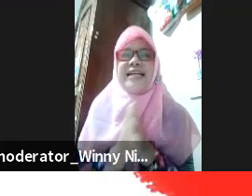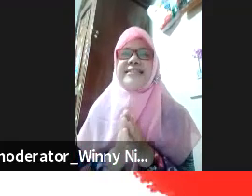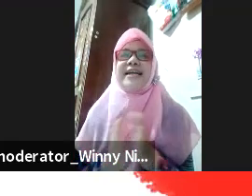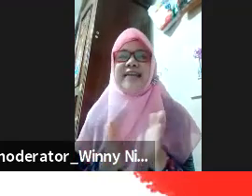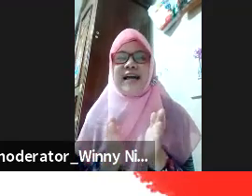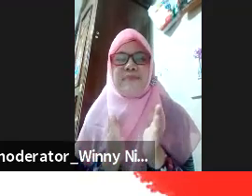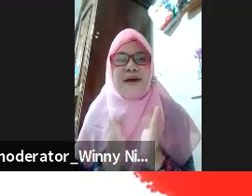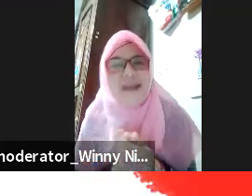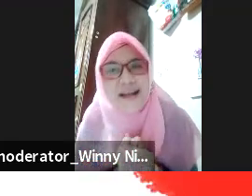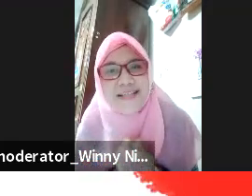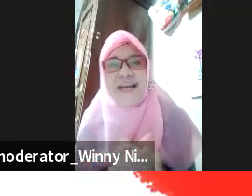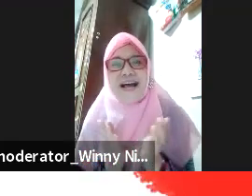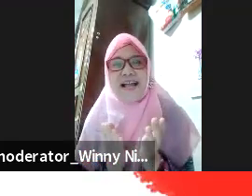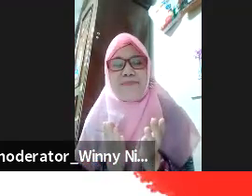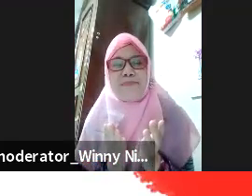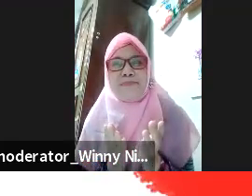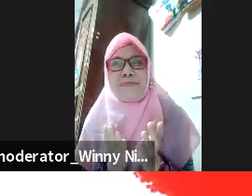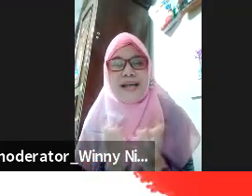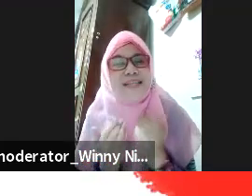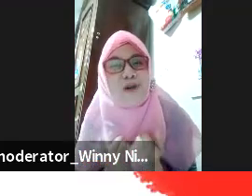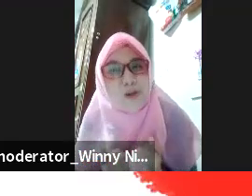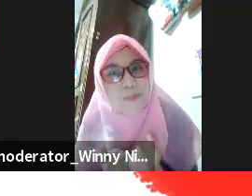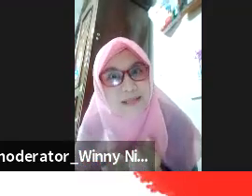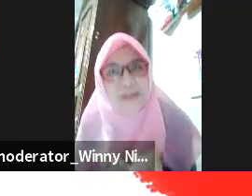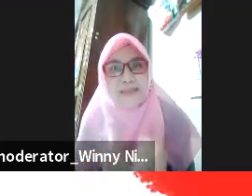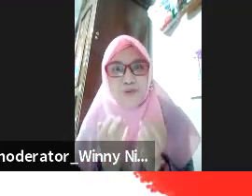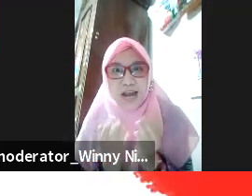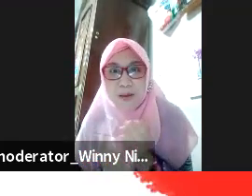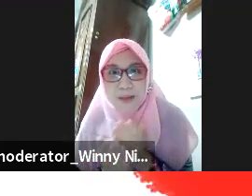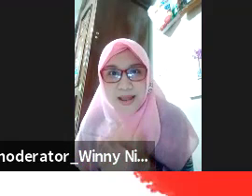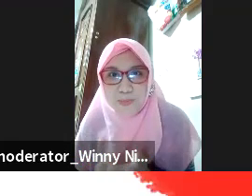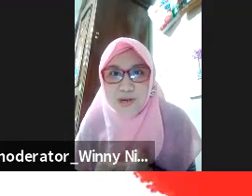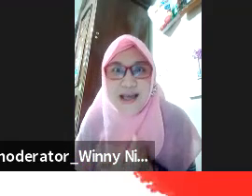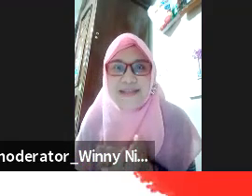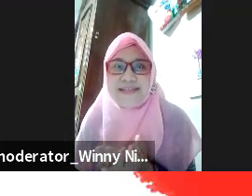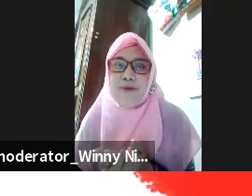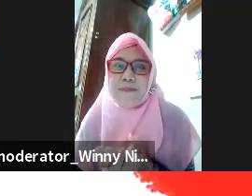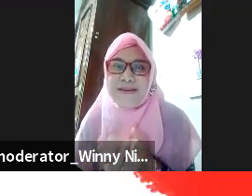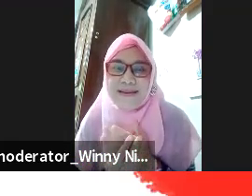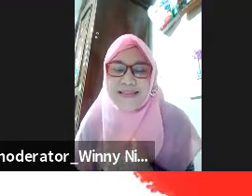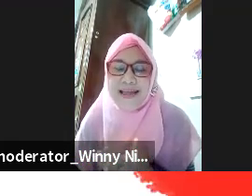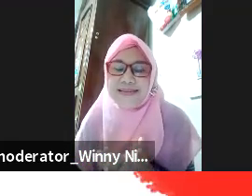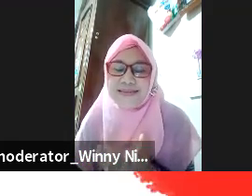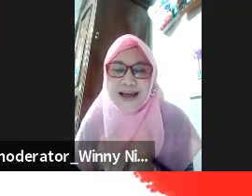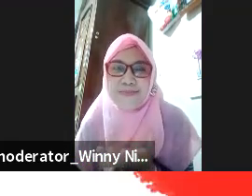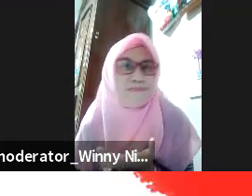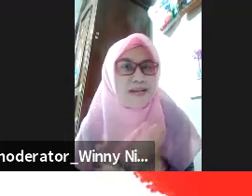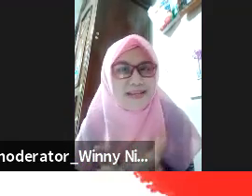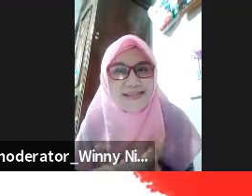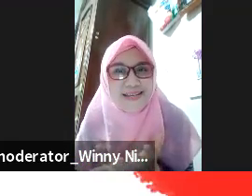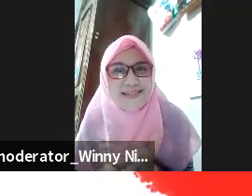Hari ini saya sangat bangga, sangat merasa terhormat bertemu dengan Bapak Ibu di acara webinar kita yang